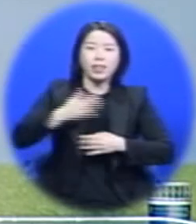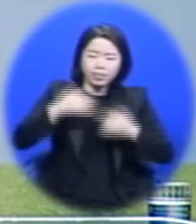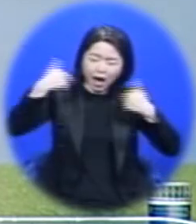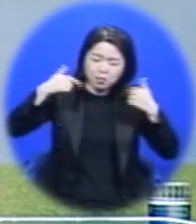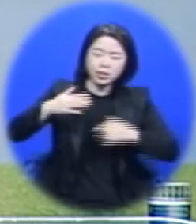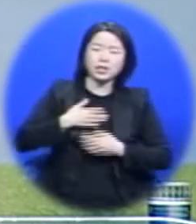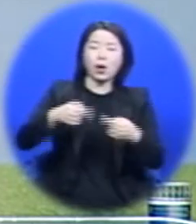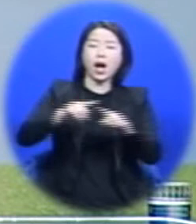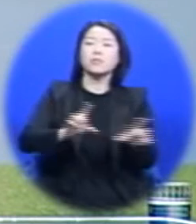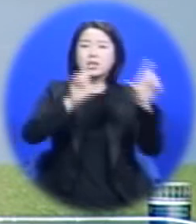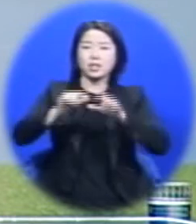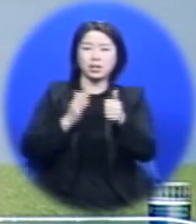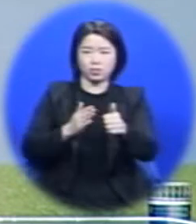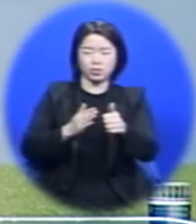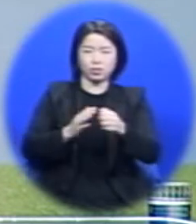함께 같이 사세요.